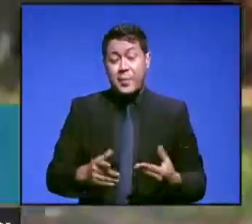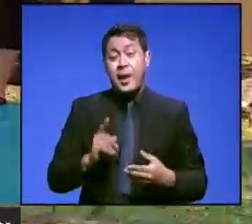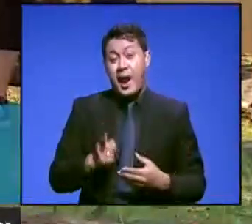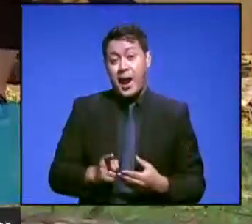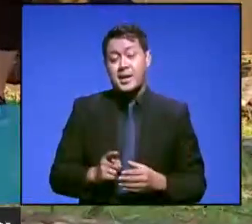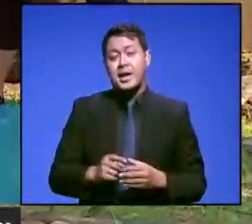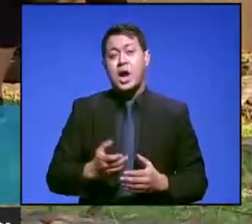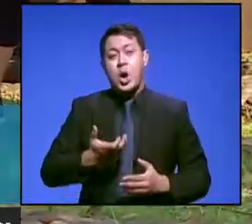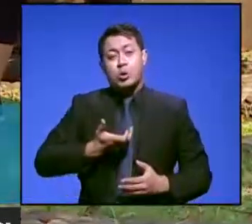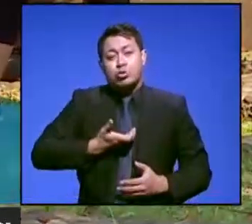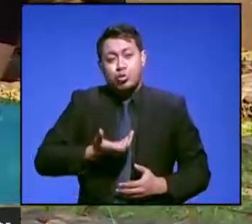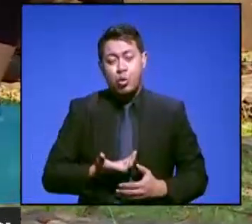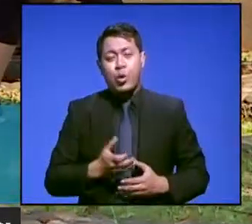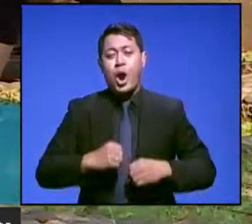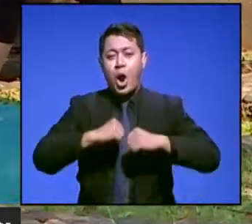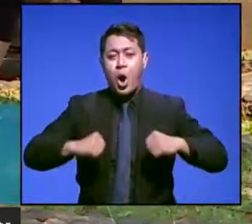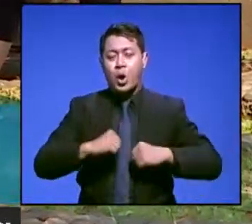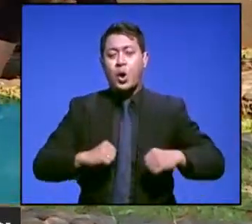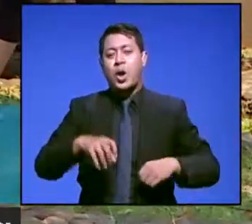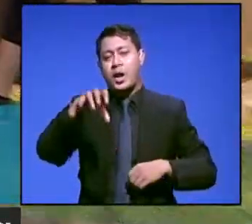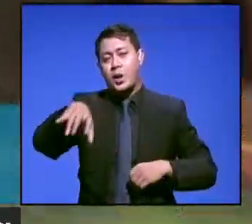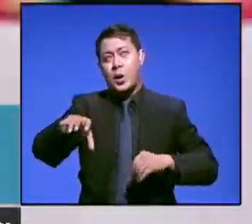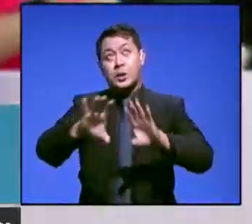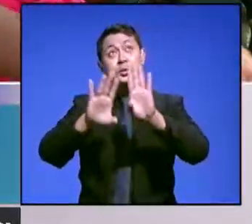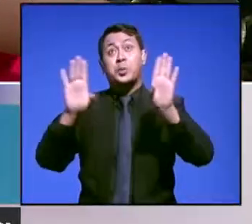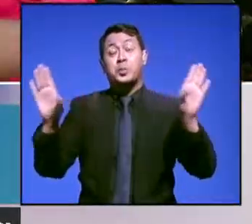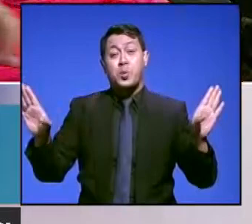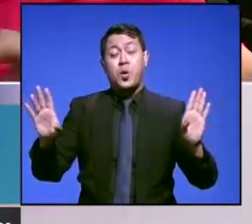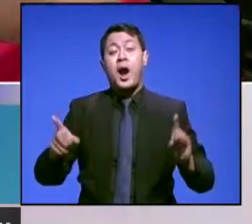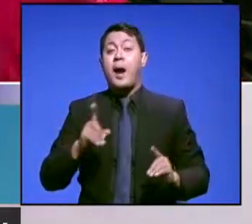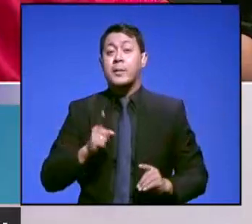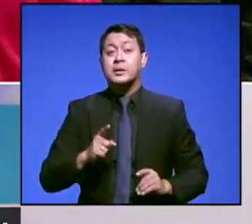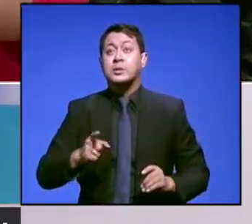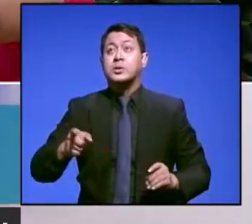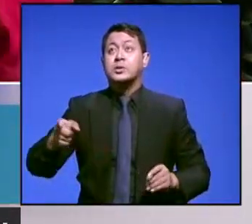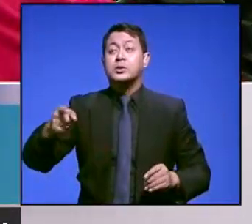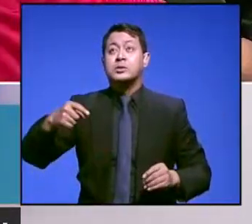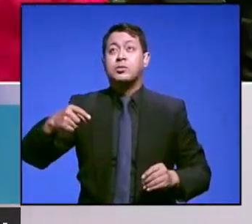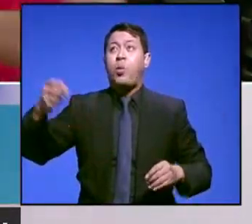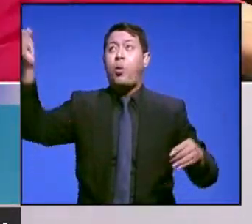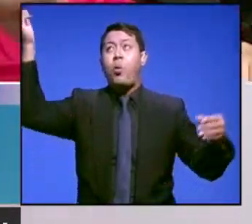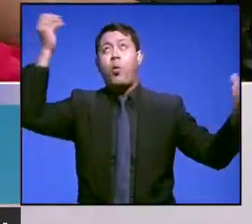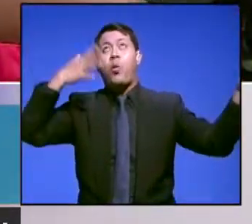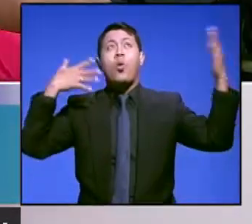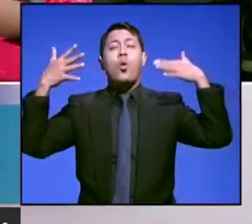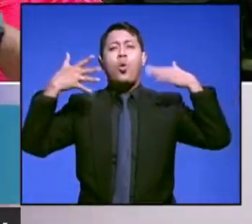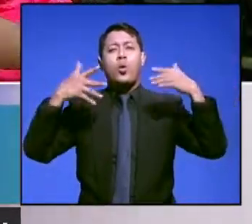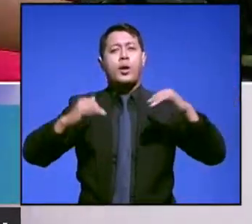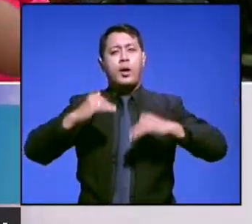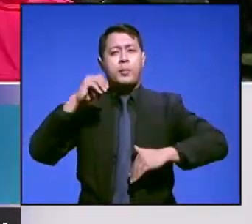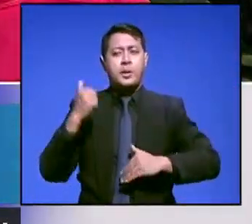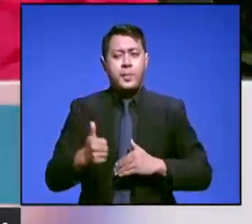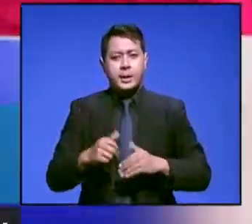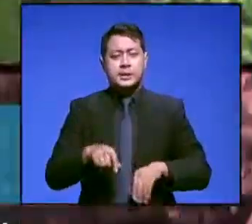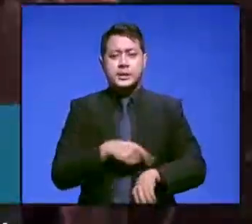juga yang lebih suka berolahraga di lokasi terbuka dengan alasan mendapatkan sirkulasi udara lebih baik.